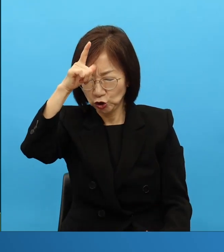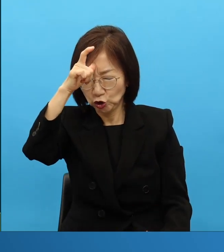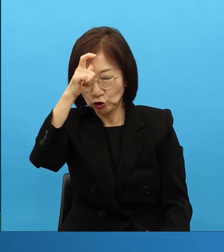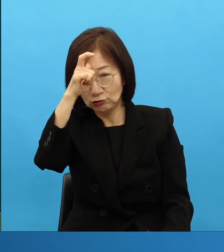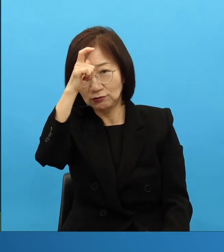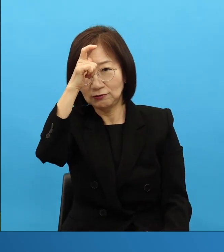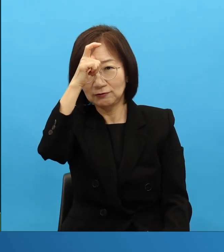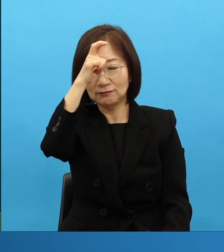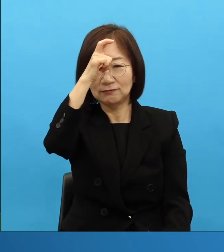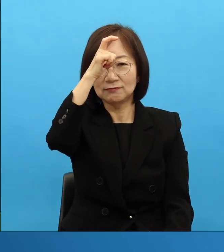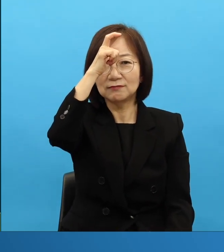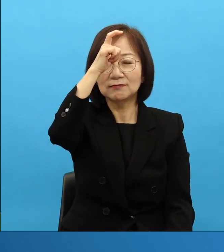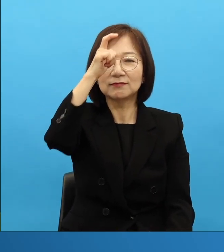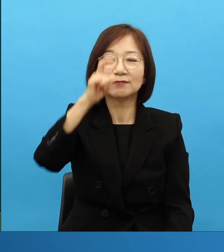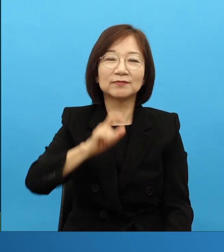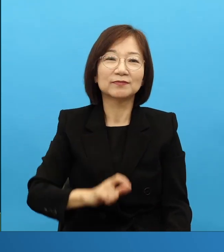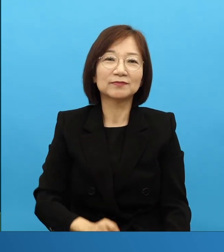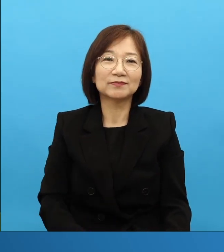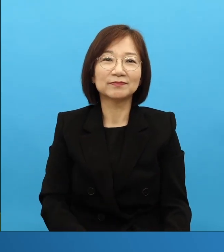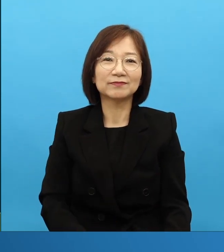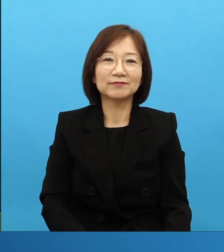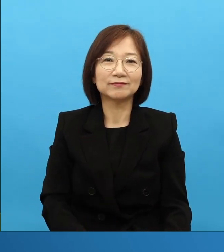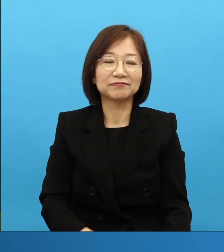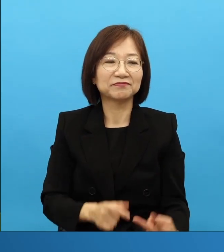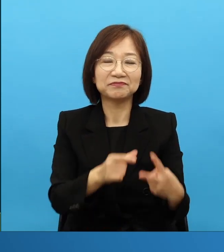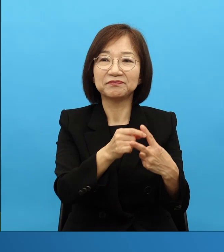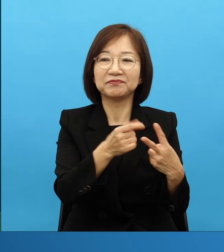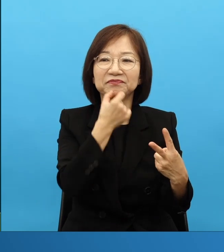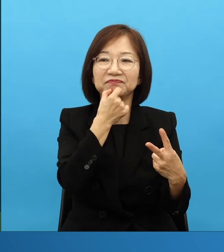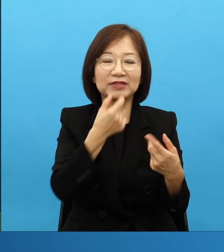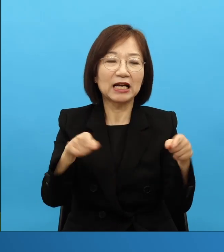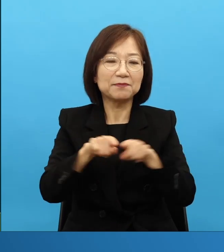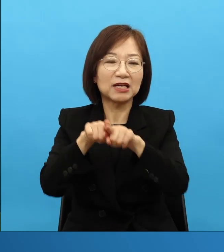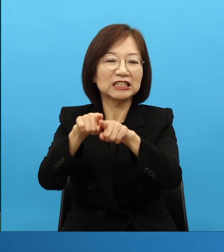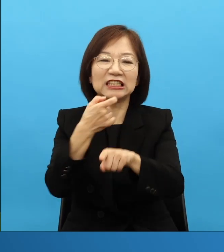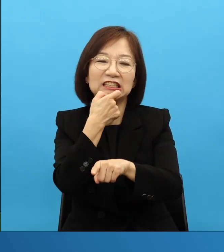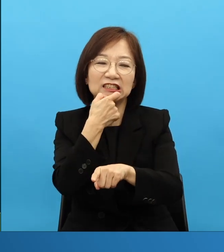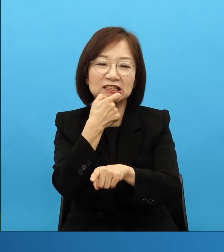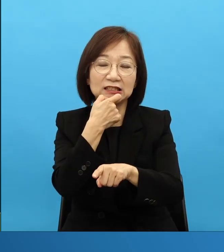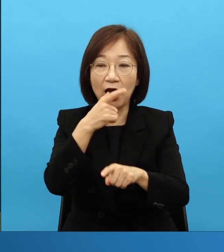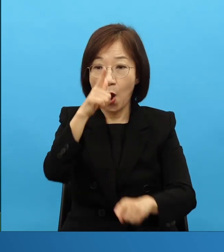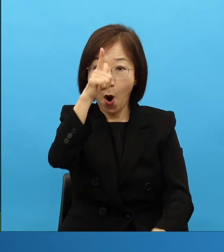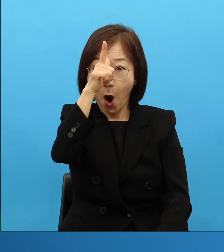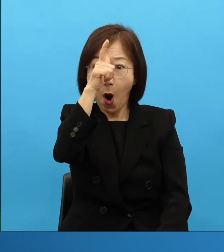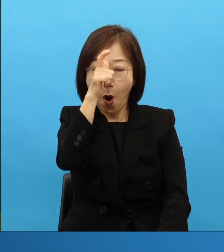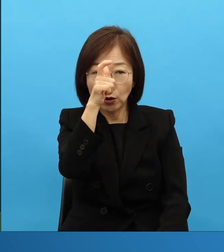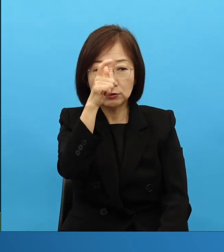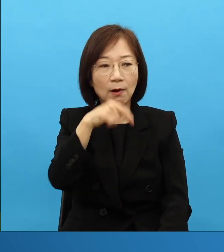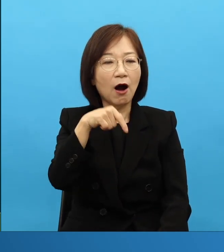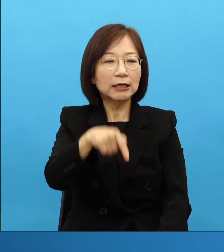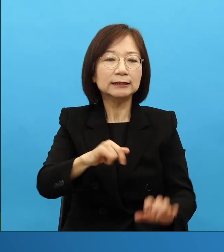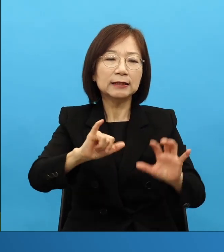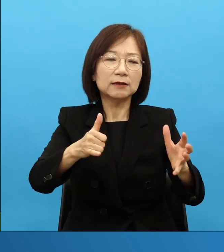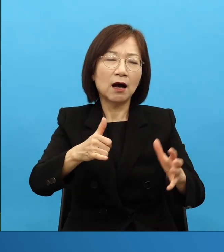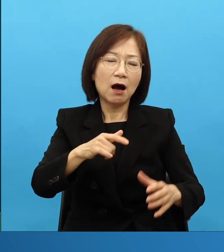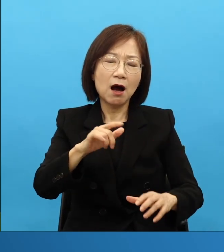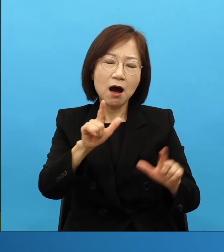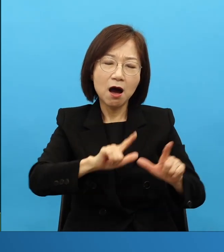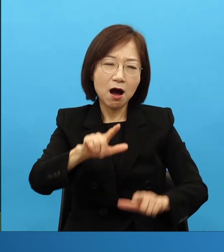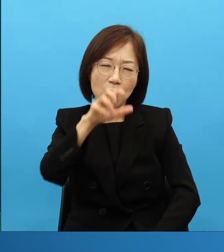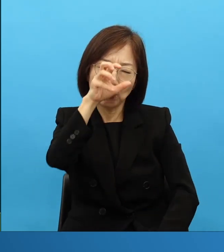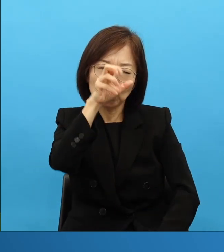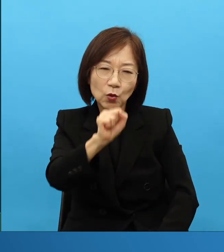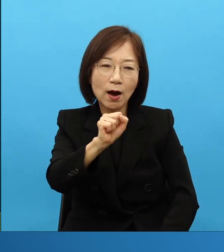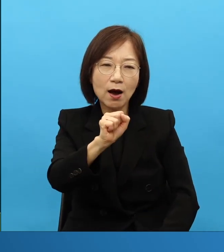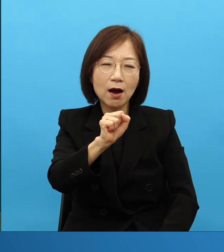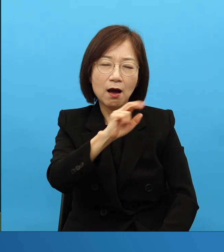one of his friends' name was stubborn. 안 간다고 하는 겁니다. And that he said he will not go. 여기가 너무 좋은데 왜 가느냐. So